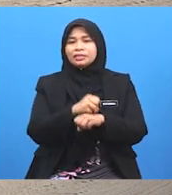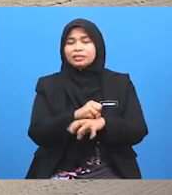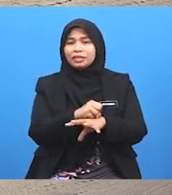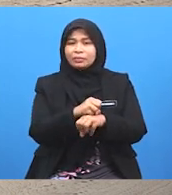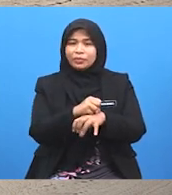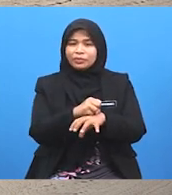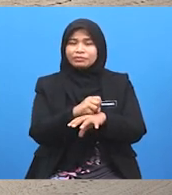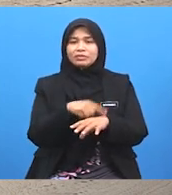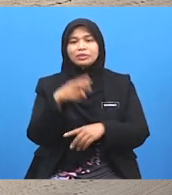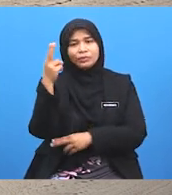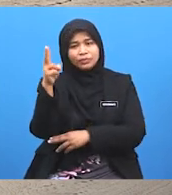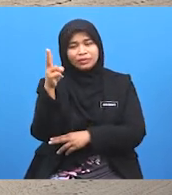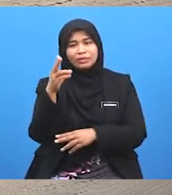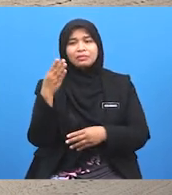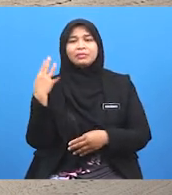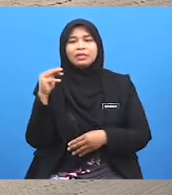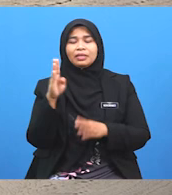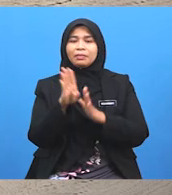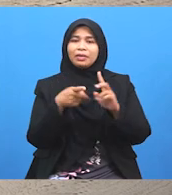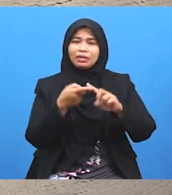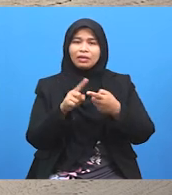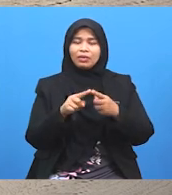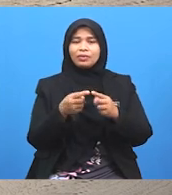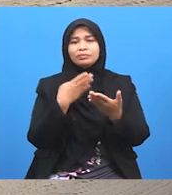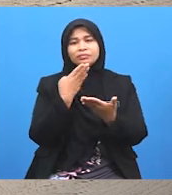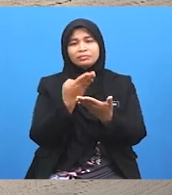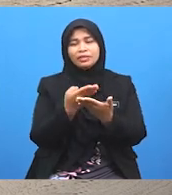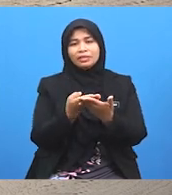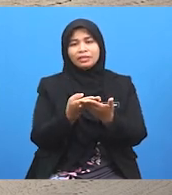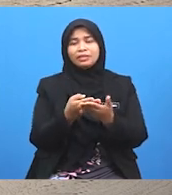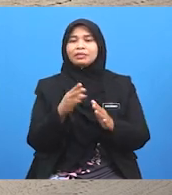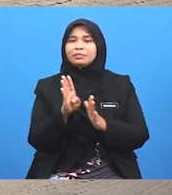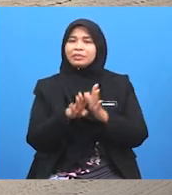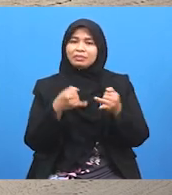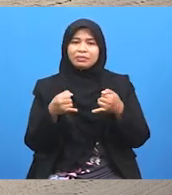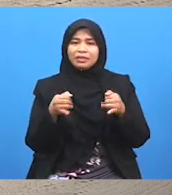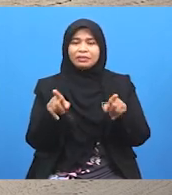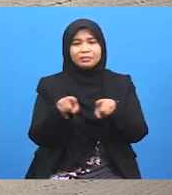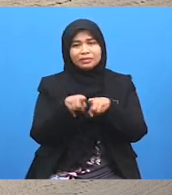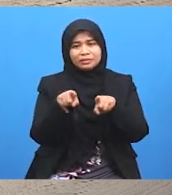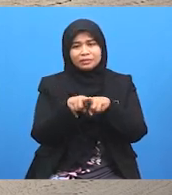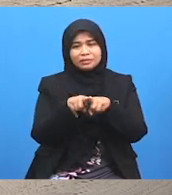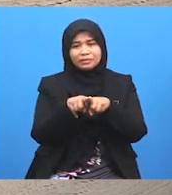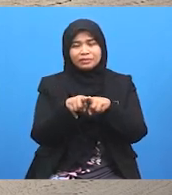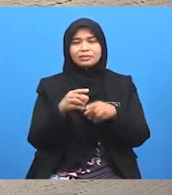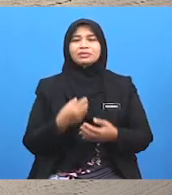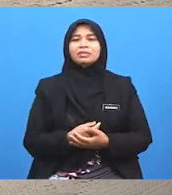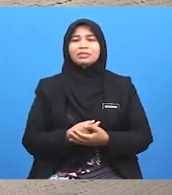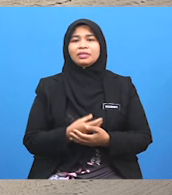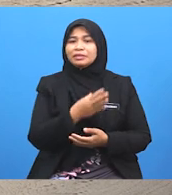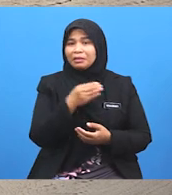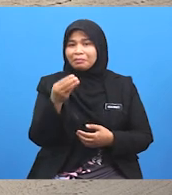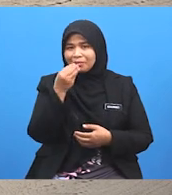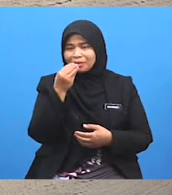berkawan baik dengan semut. Mereka bermain bersama-sama. Malah,